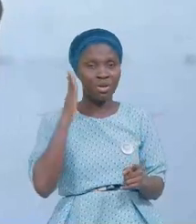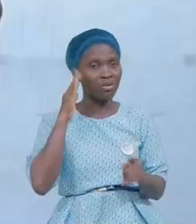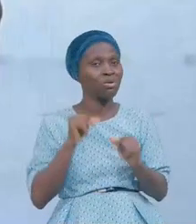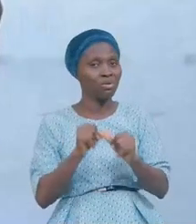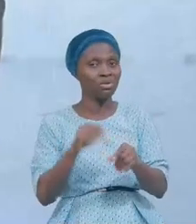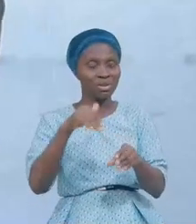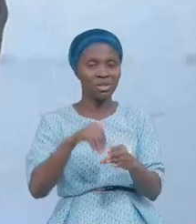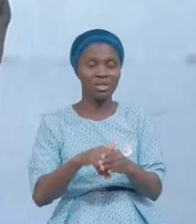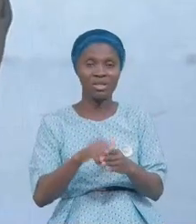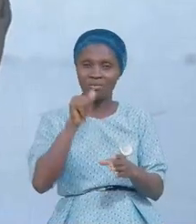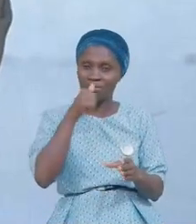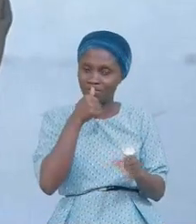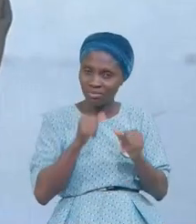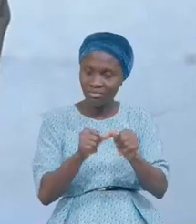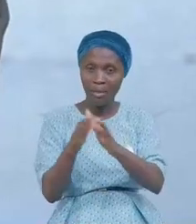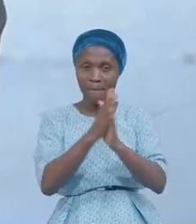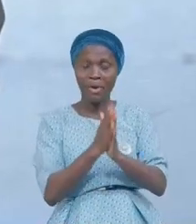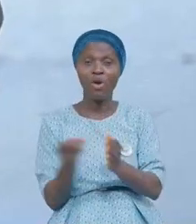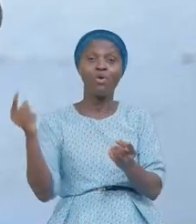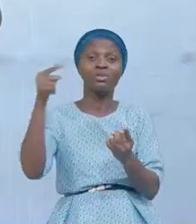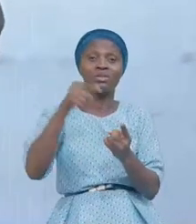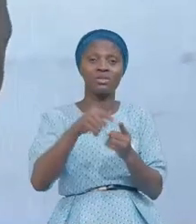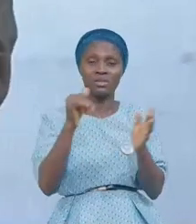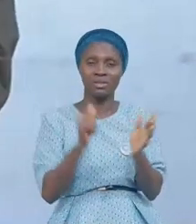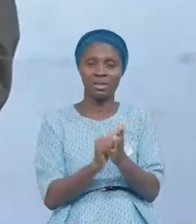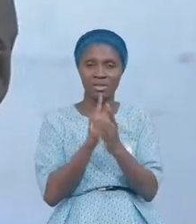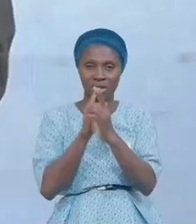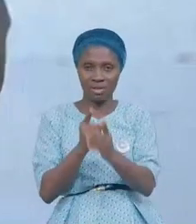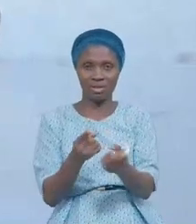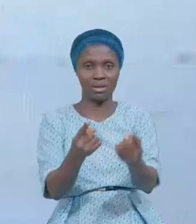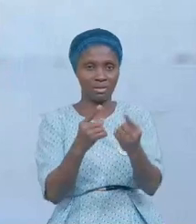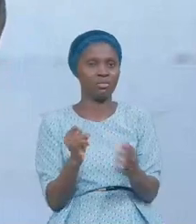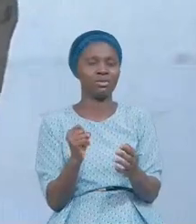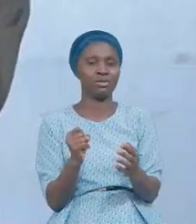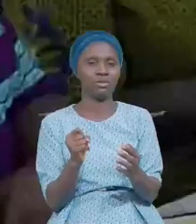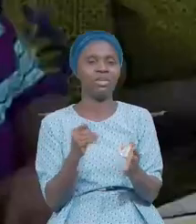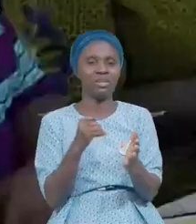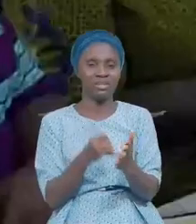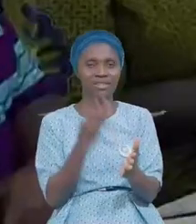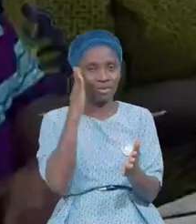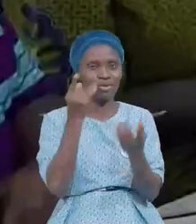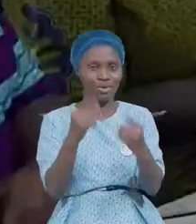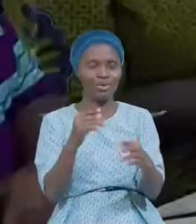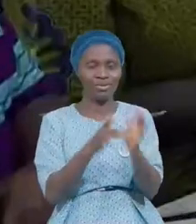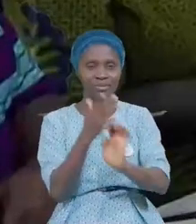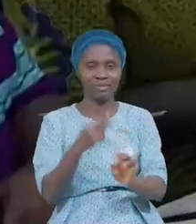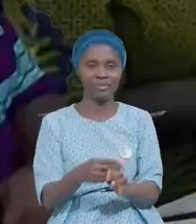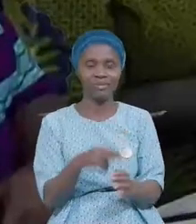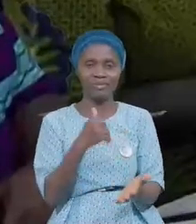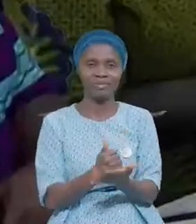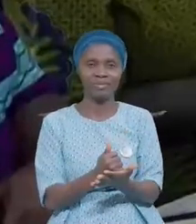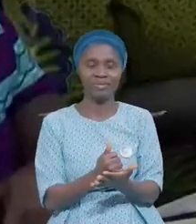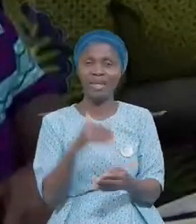prière importunée jusqu'à ce que l'exaucement ne vienne. Et ça va venir. Dans ta